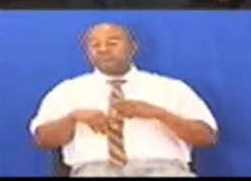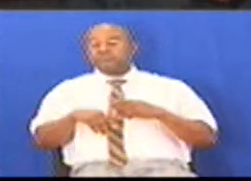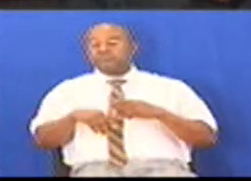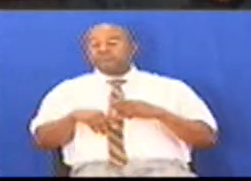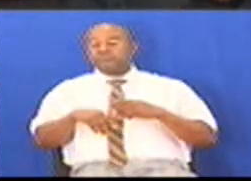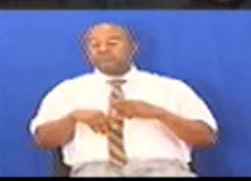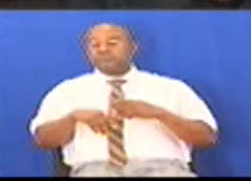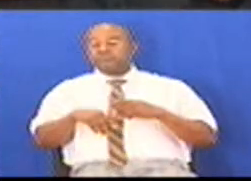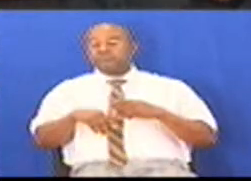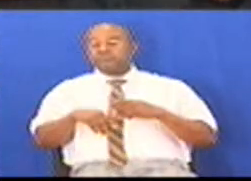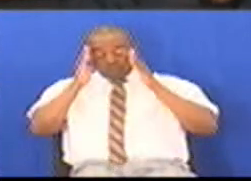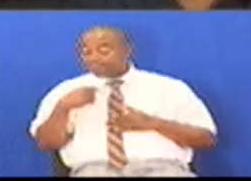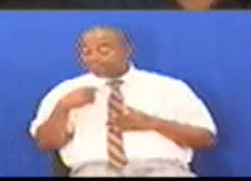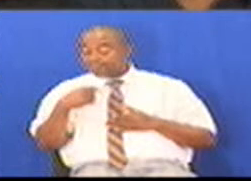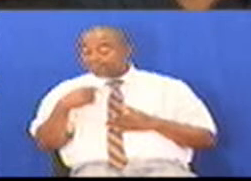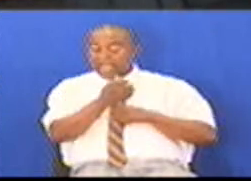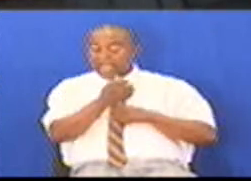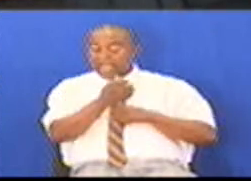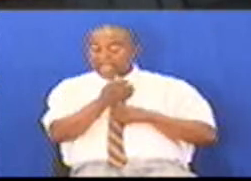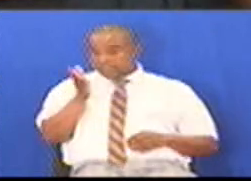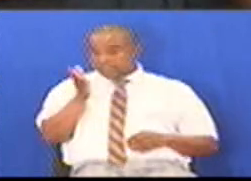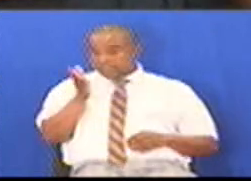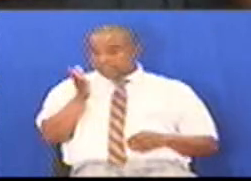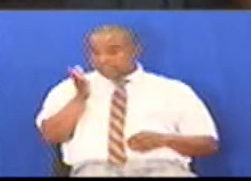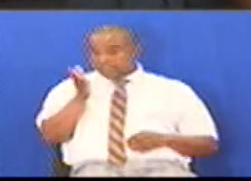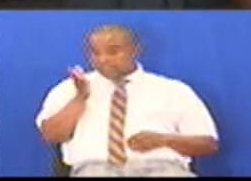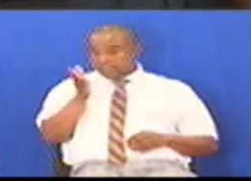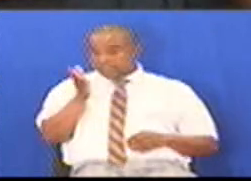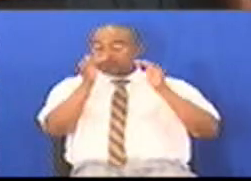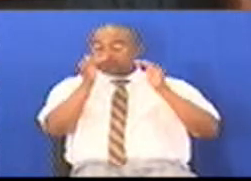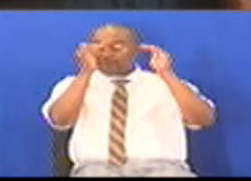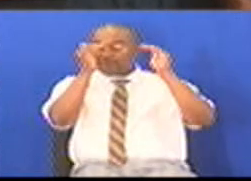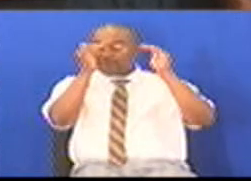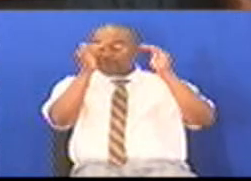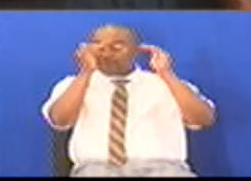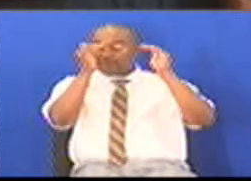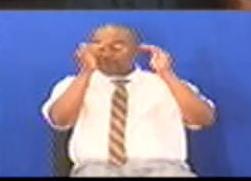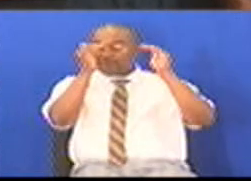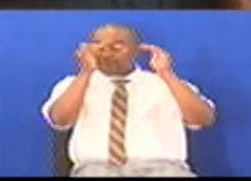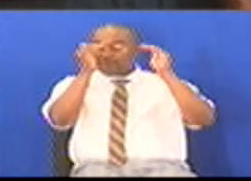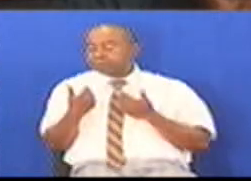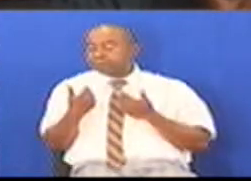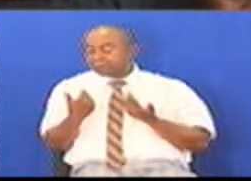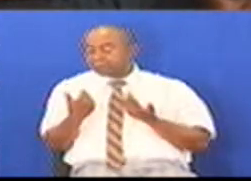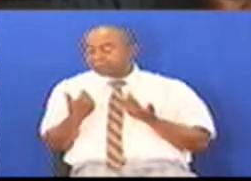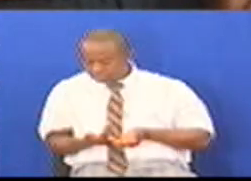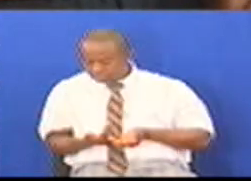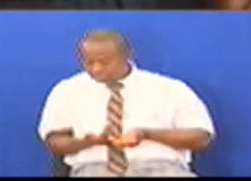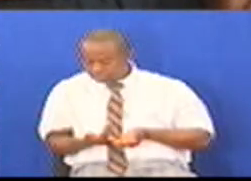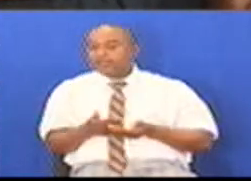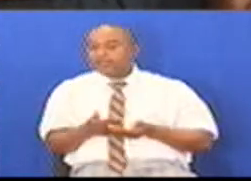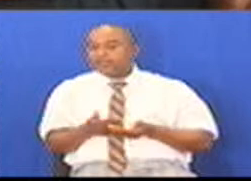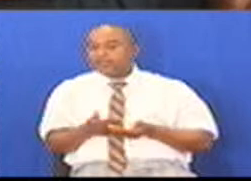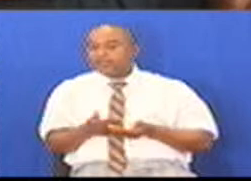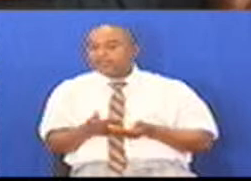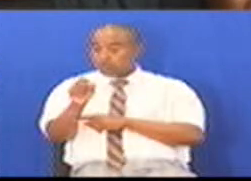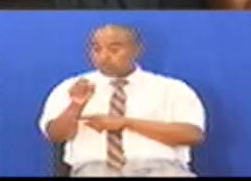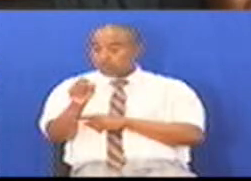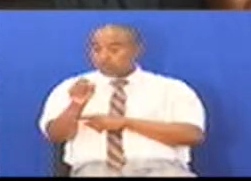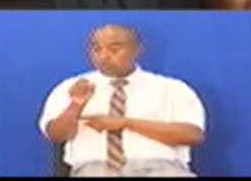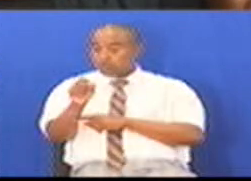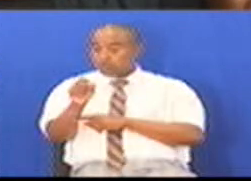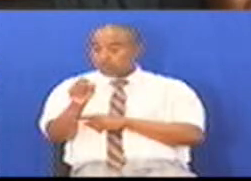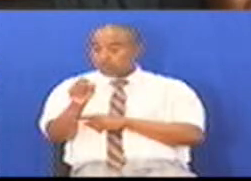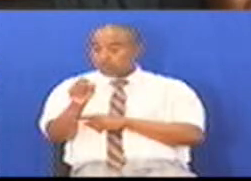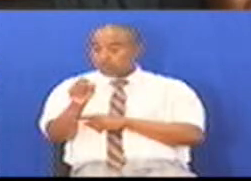Spika, pamoja na hatua nzuri ya serikali kuanzisha mfumo wa kodi za kielektroniki ambao umeonyesha matokeo mazuri hasa katika kuhakikisha kwa serikali